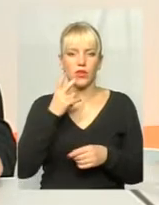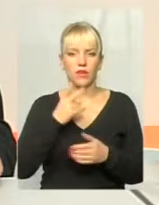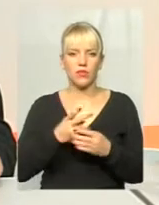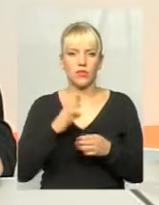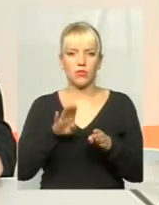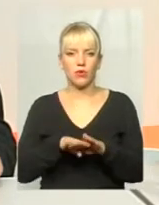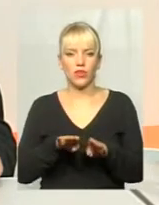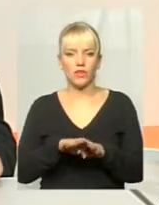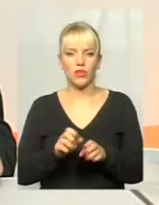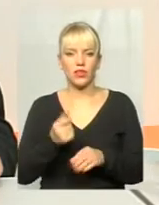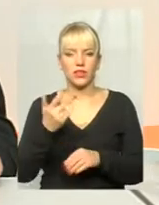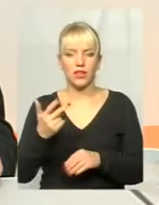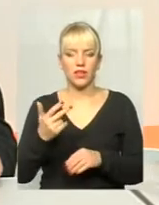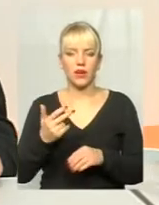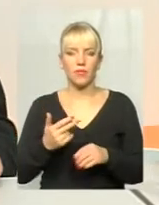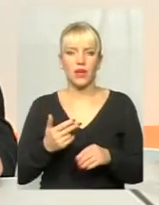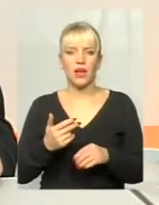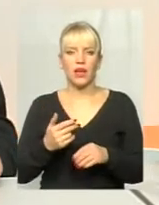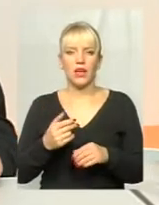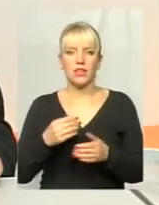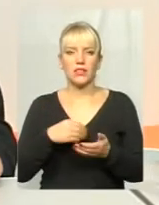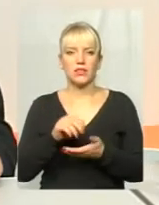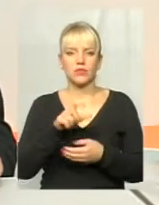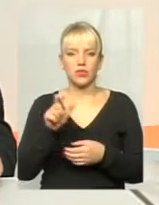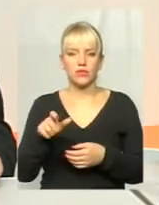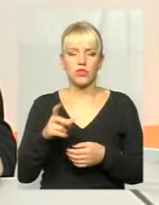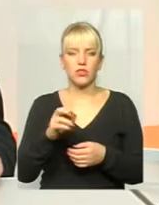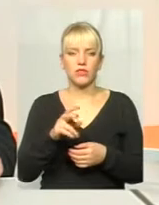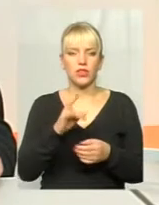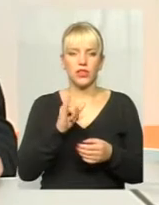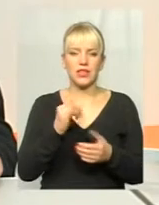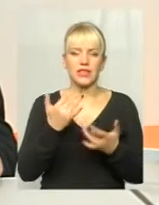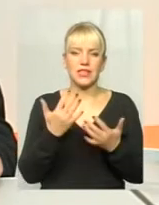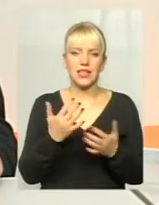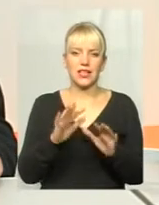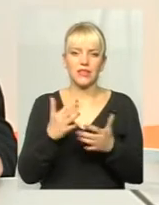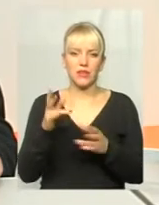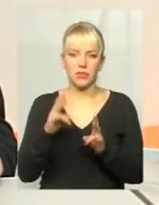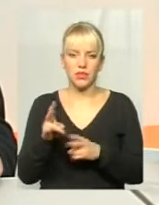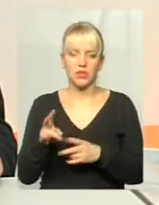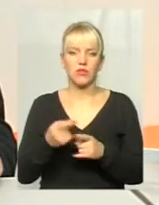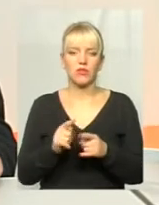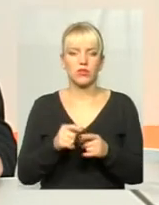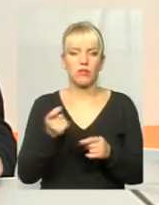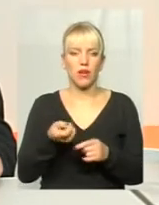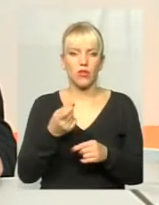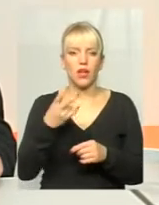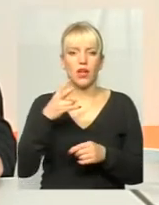користувачів, кількість випадків, мізерний відсоток, а з другої сторони, це людське життя, це доля людей, це сім'ї,